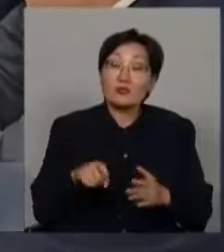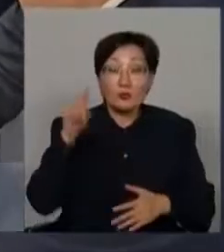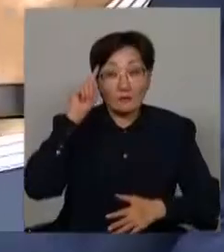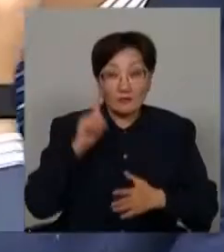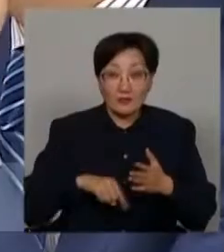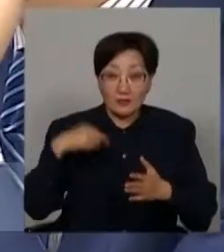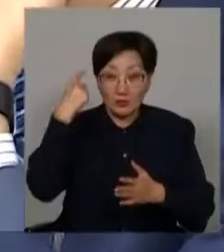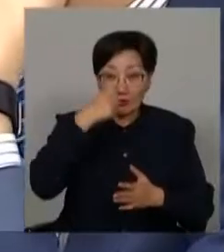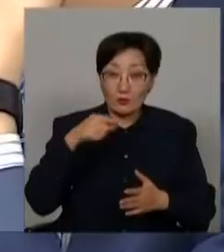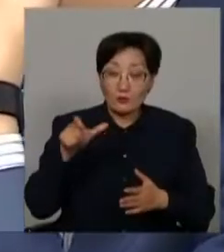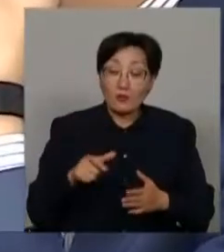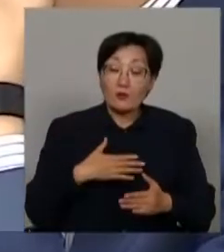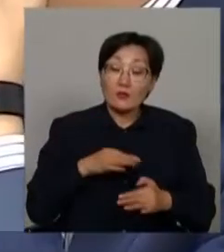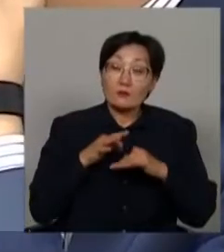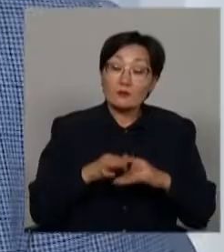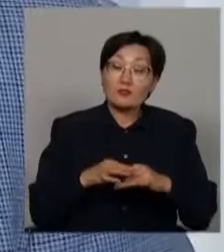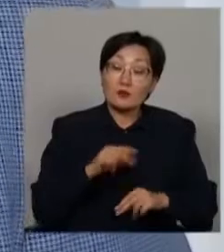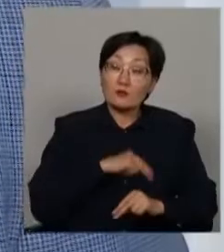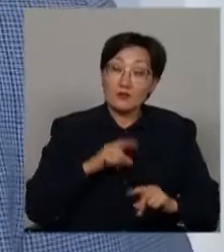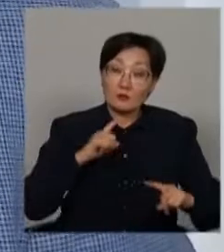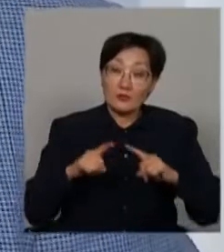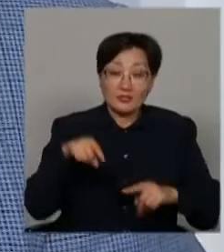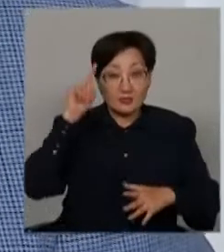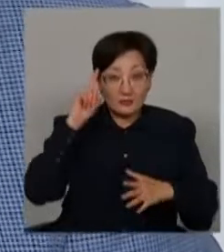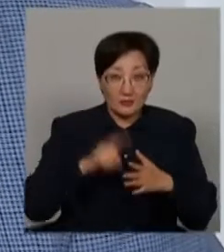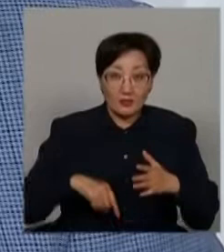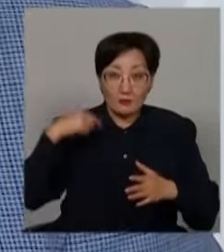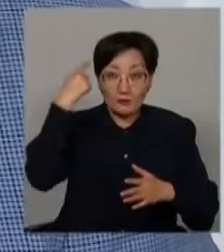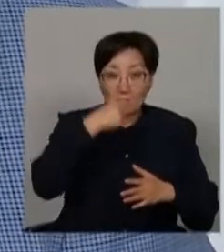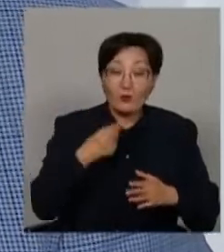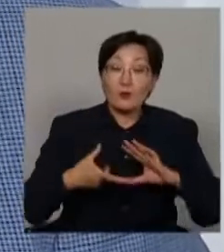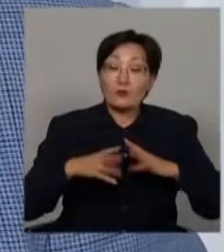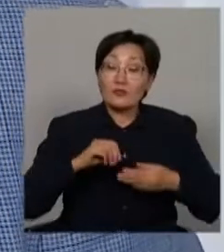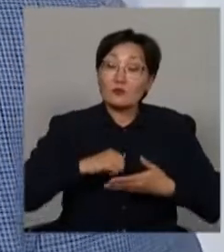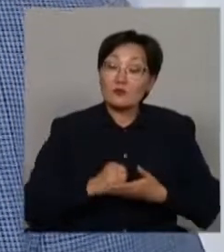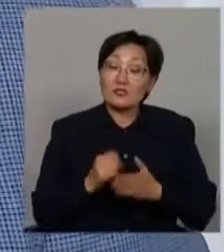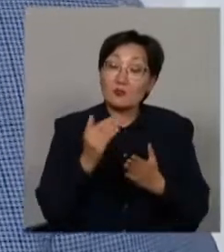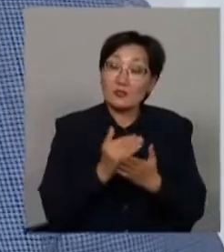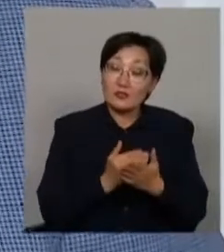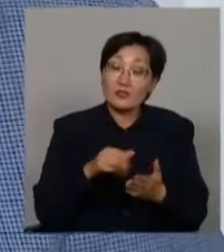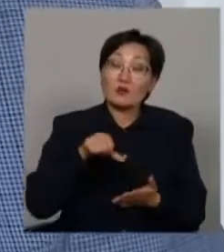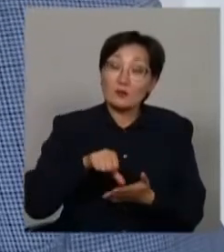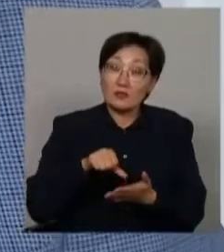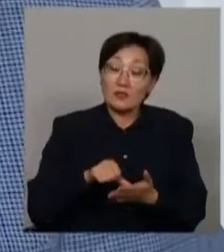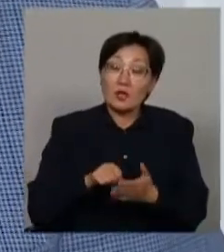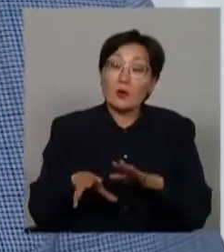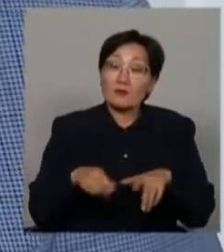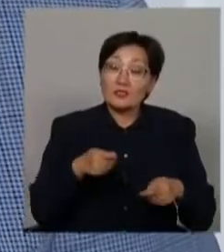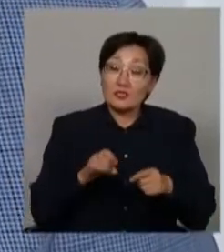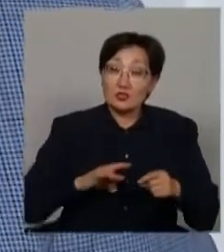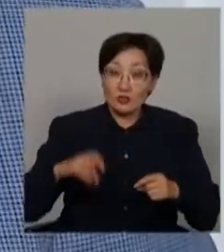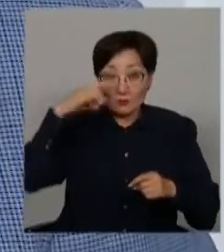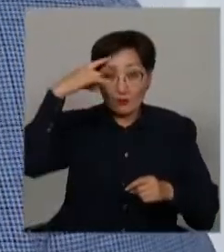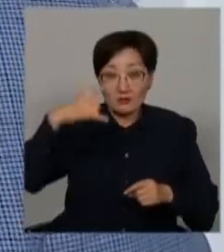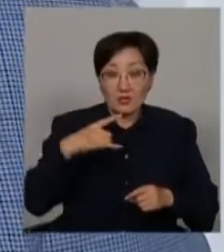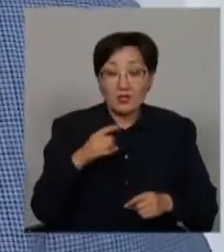лиц. Мы провели рабочее совещание с доверенными лицами, где окончательно была утверждена программа кандидатов в президенты Республики Казахстан Кожекен